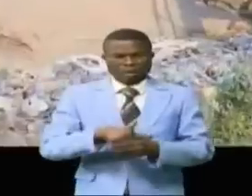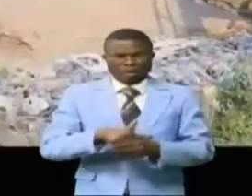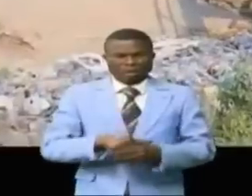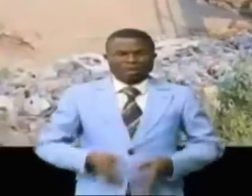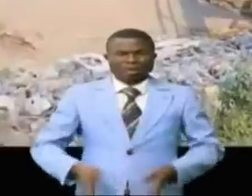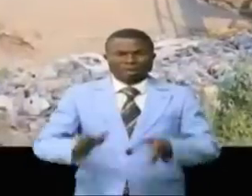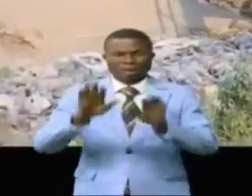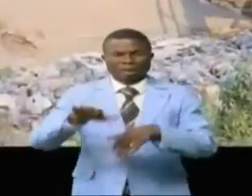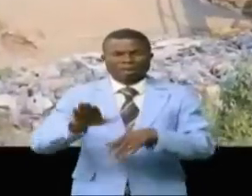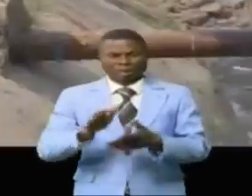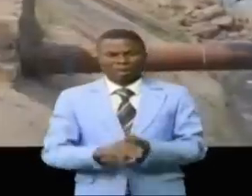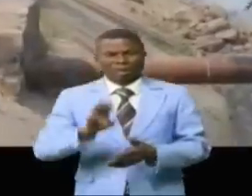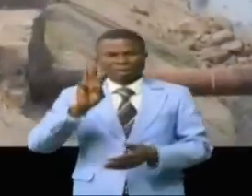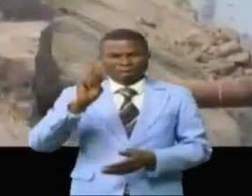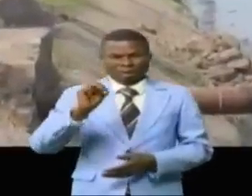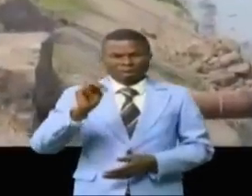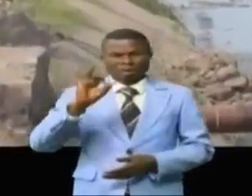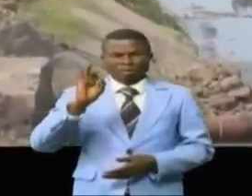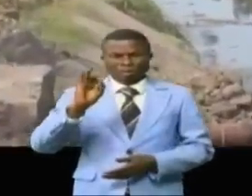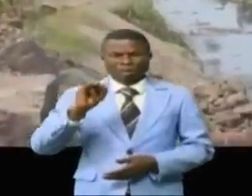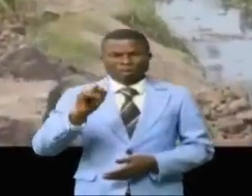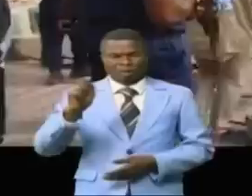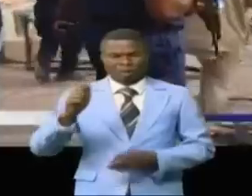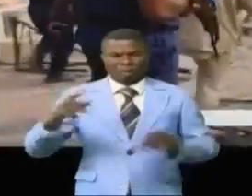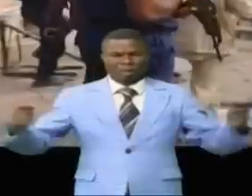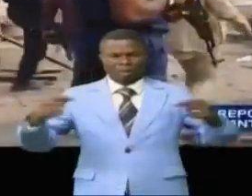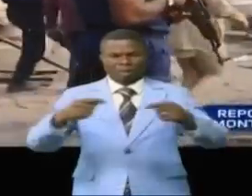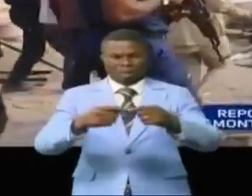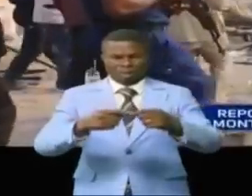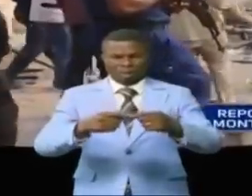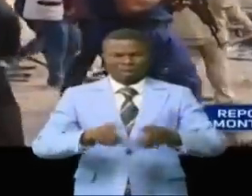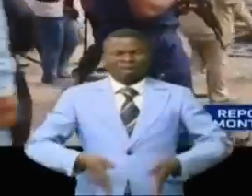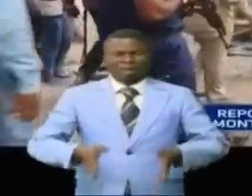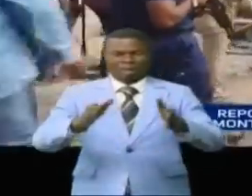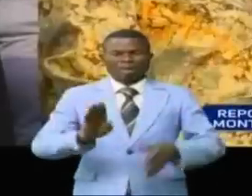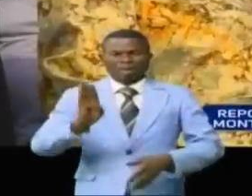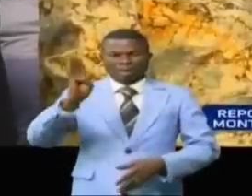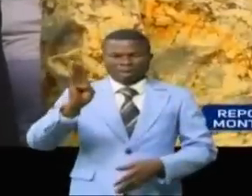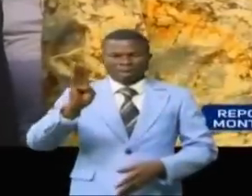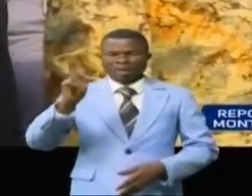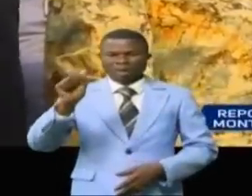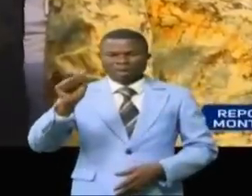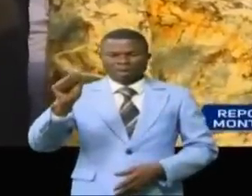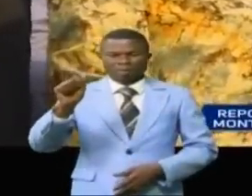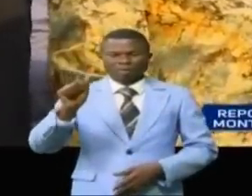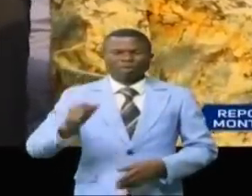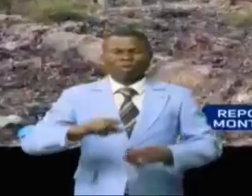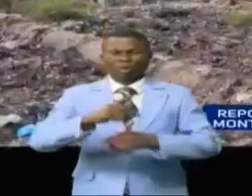la rivière Bichakuchaku, au croisement avec l'avenue Kabasele jusqu'au pont Roncar